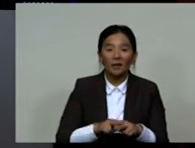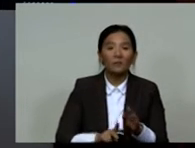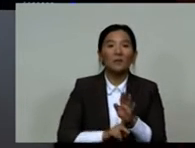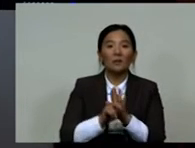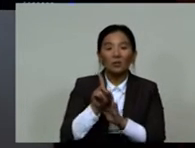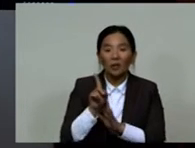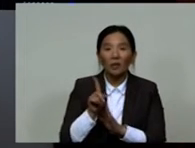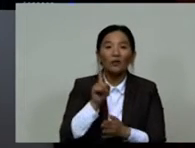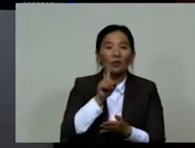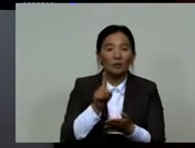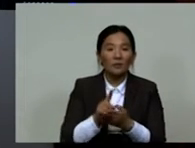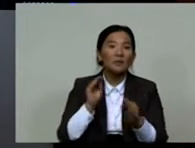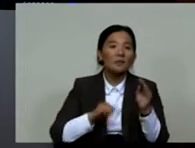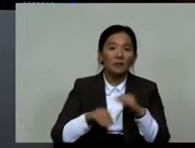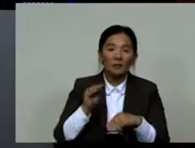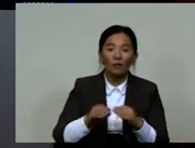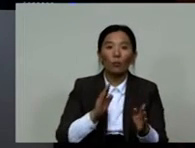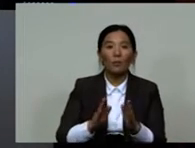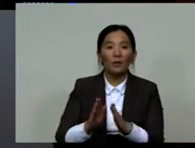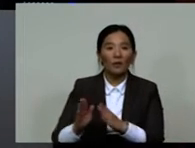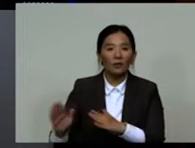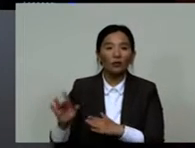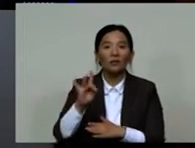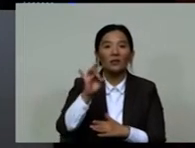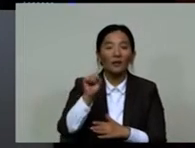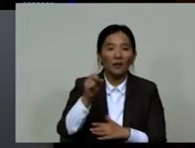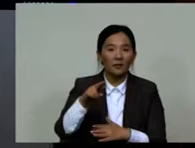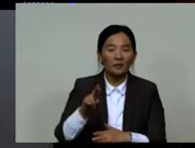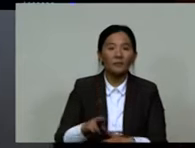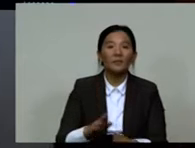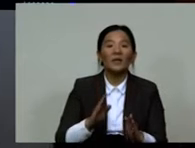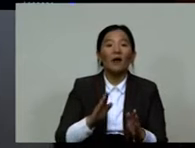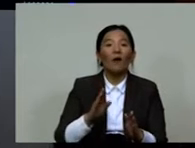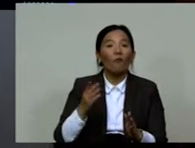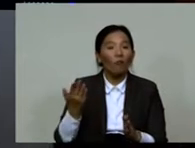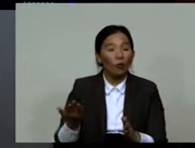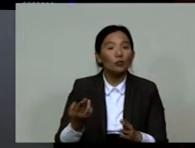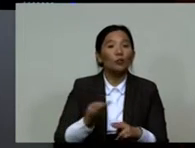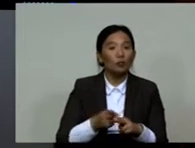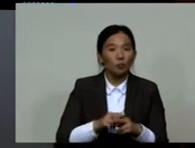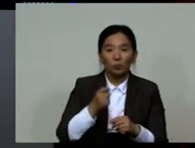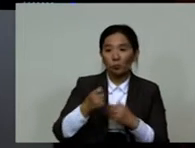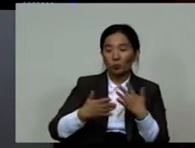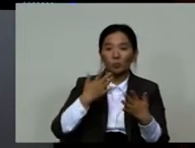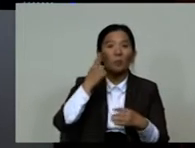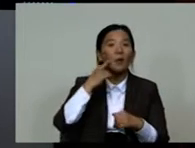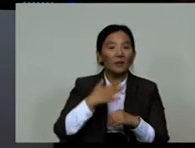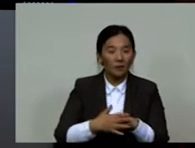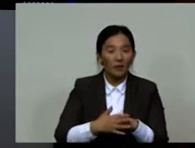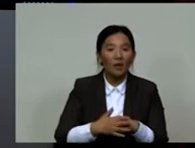сначала должны составить упорядоченный ряд. Вот теперь уже кое-что